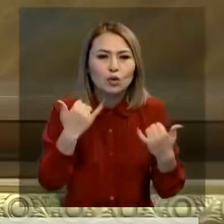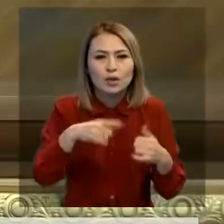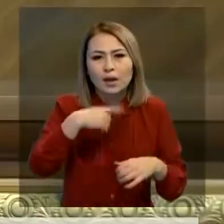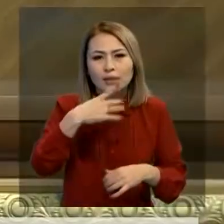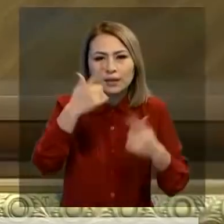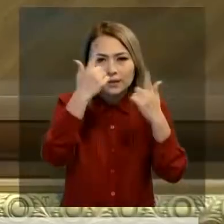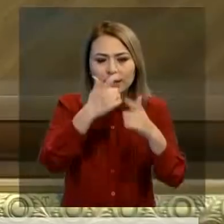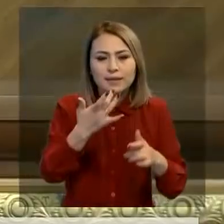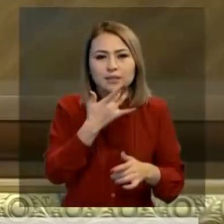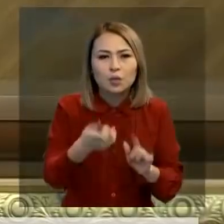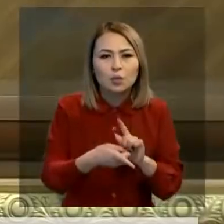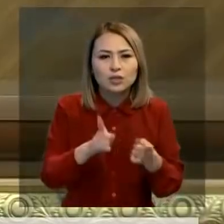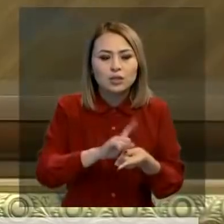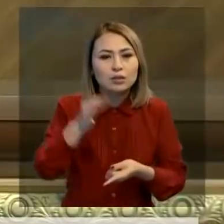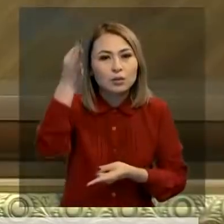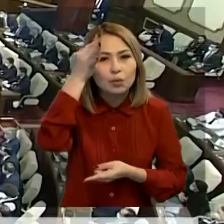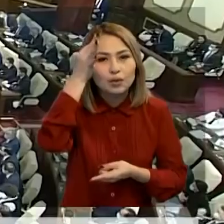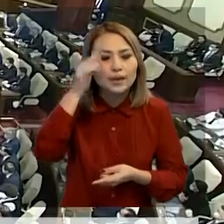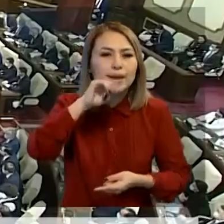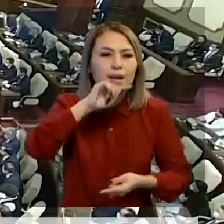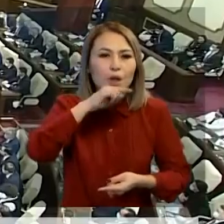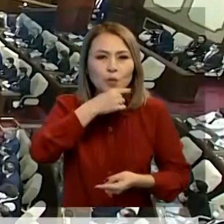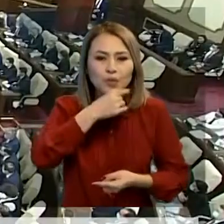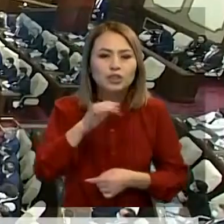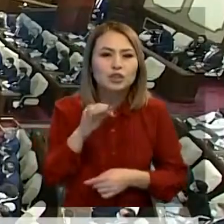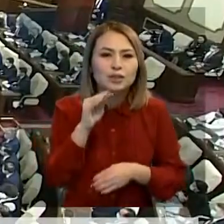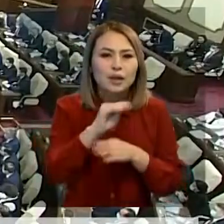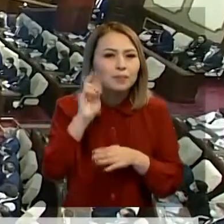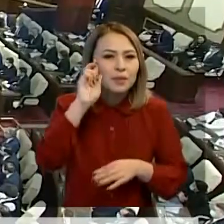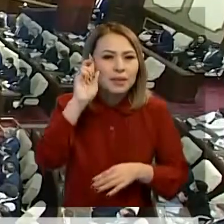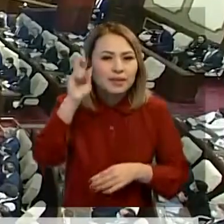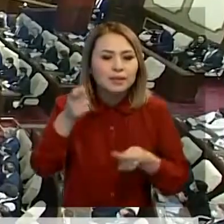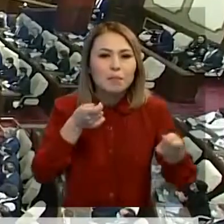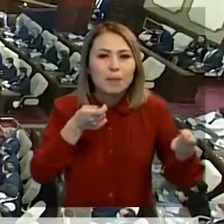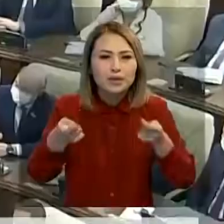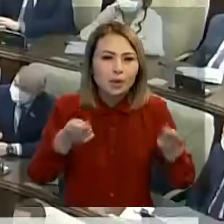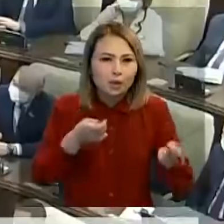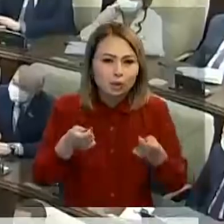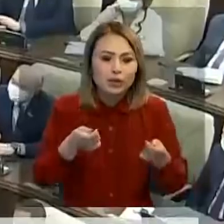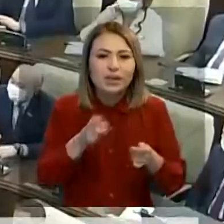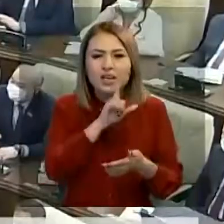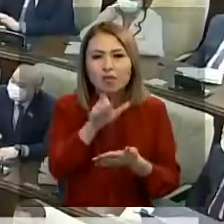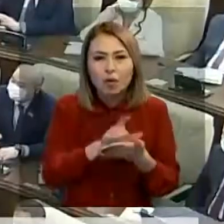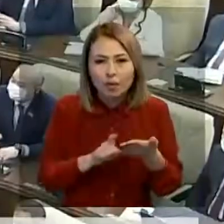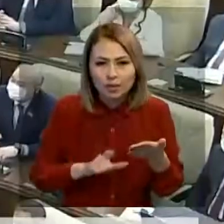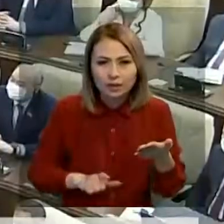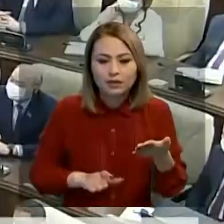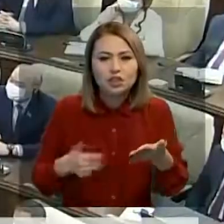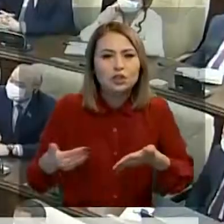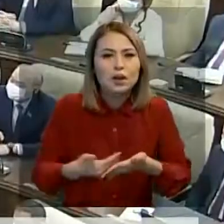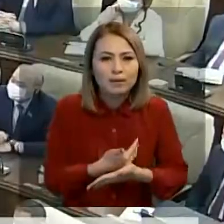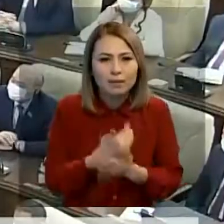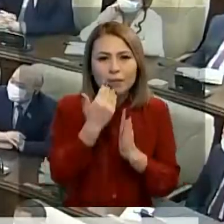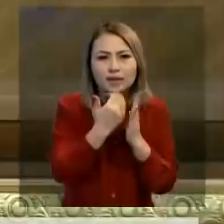айтылған саяси өзгерістерді ескере отырып, экономика және мемлекеттік басқару саласын реформалаудың жаңа